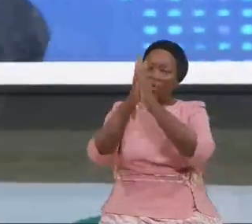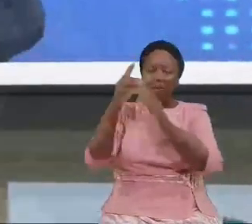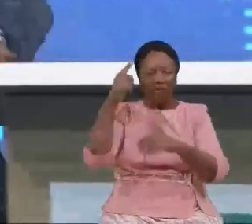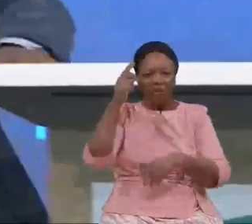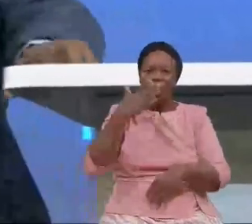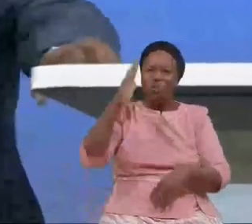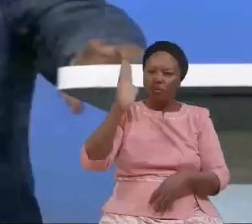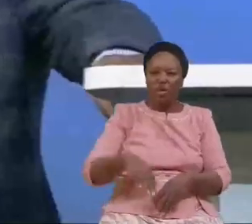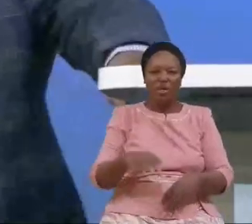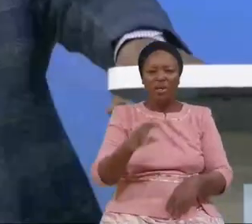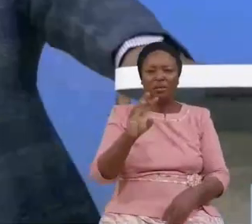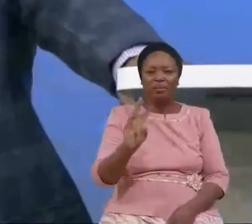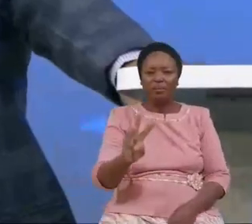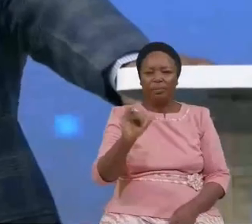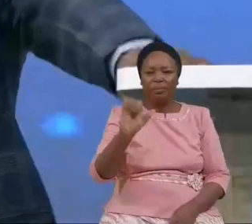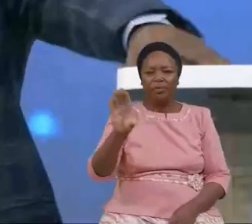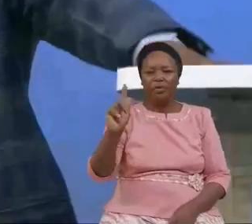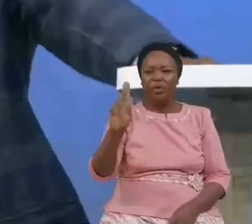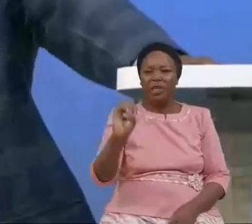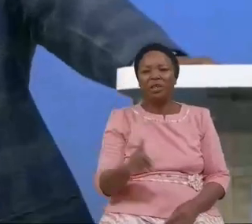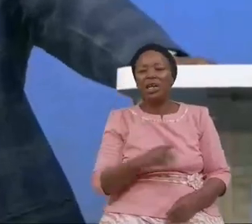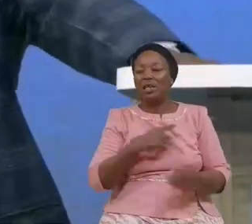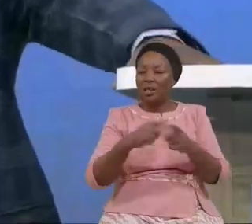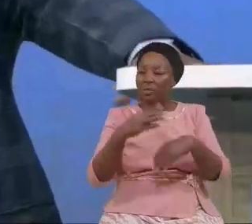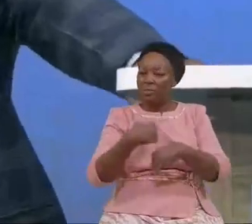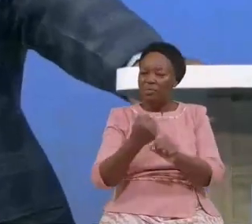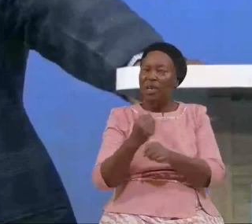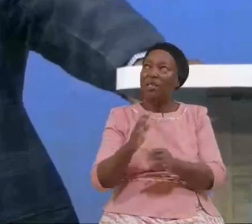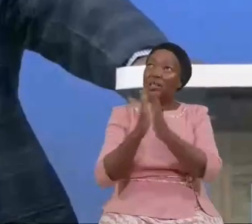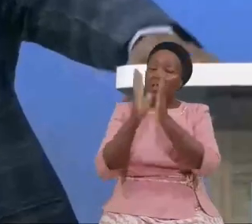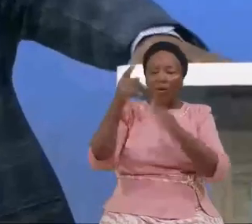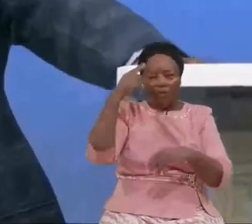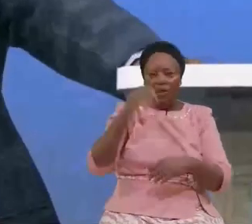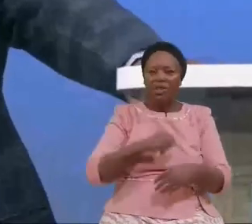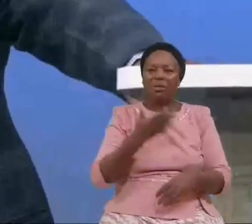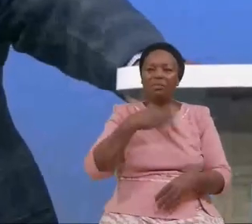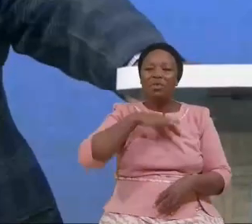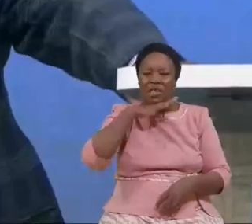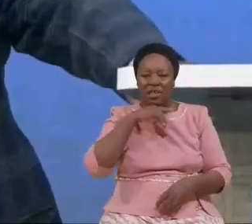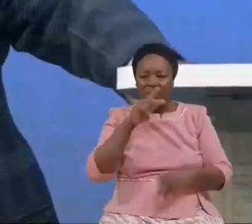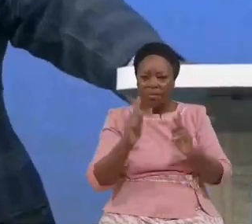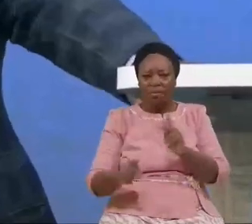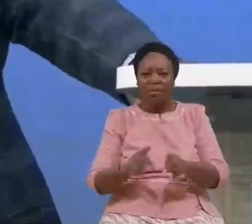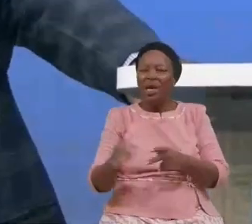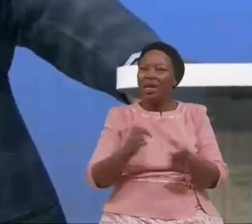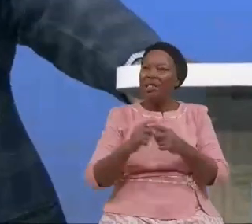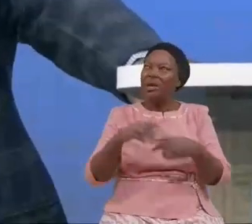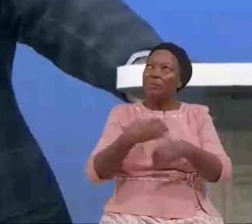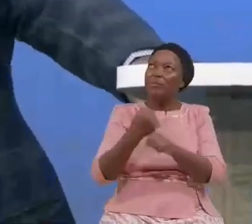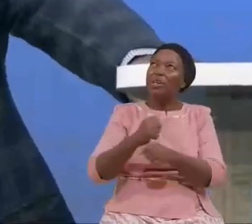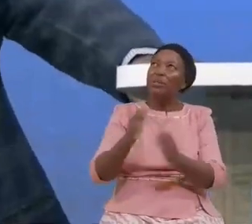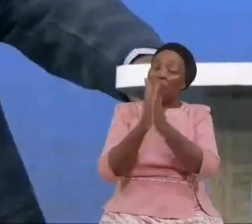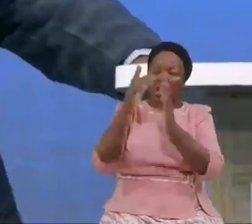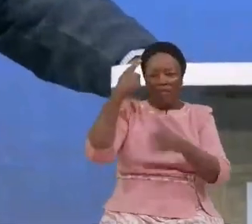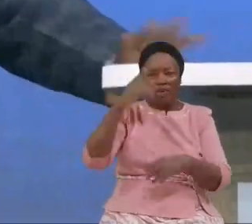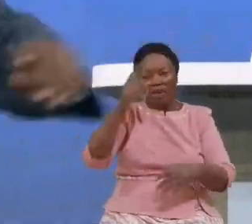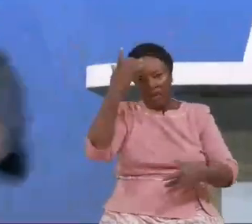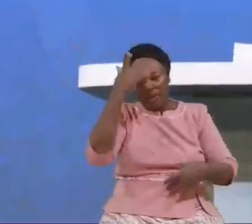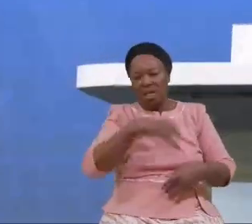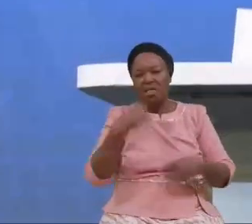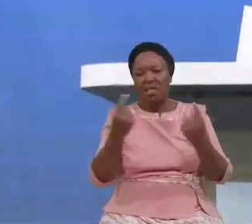méchants il a intercédé pour les affliger il a intercédé pour les malades et pour les